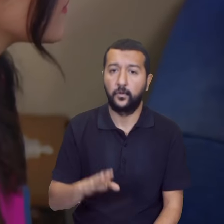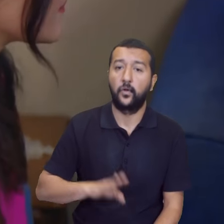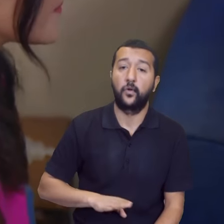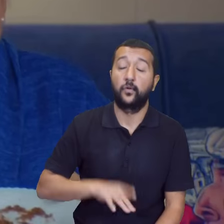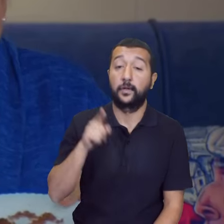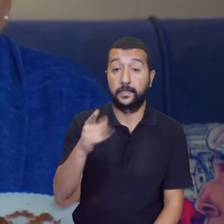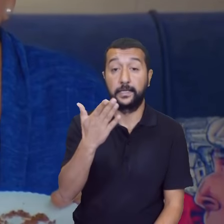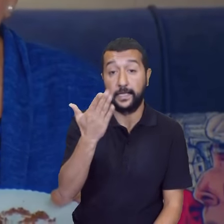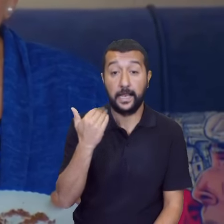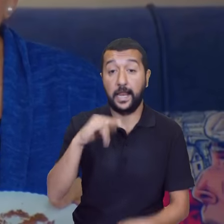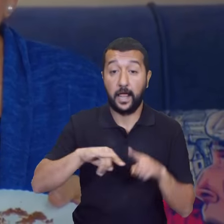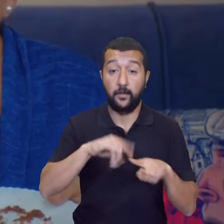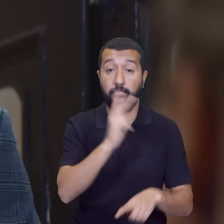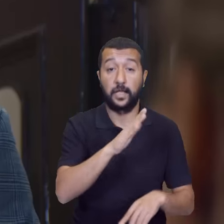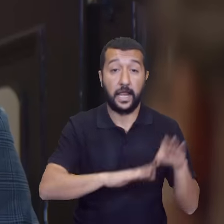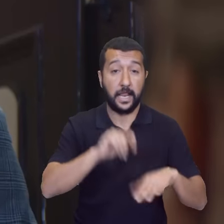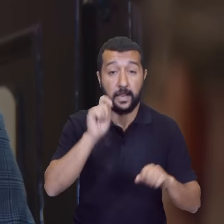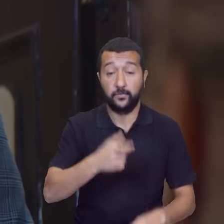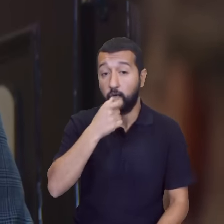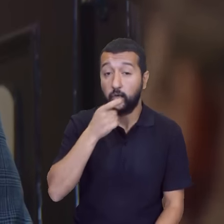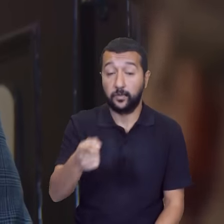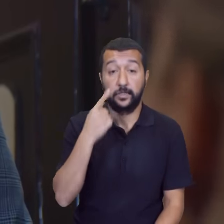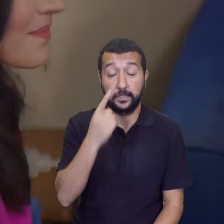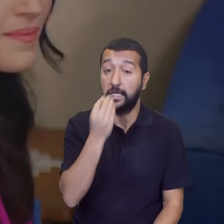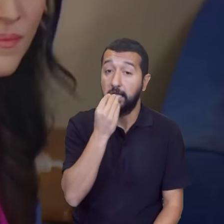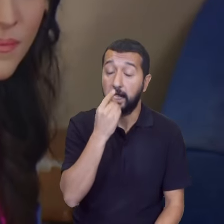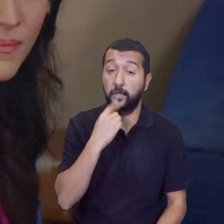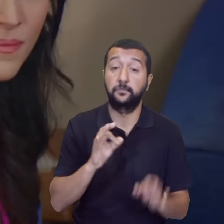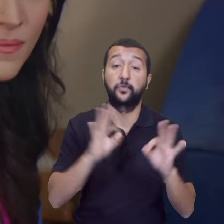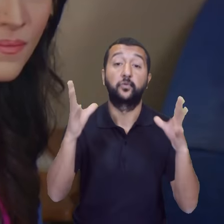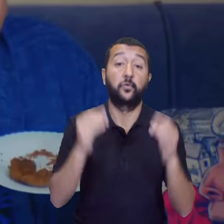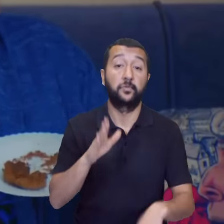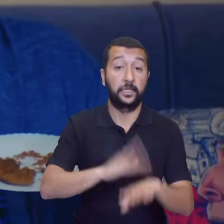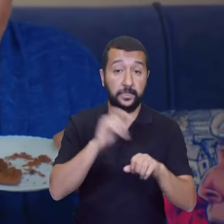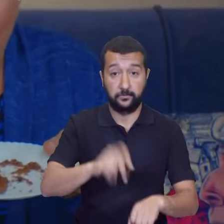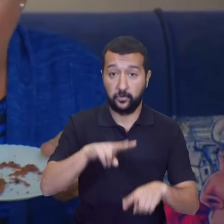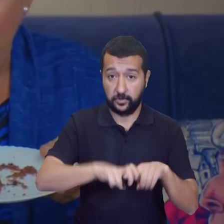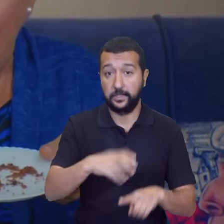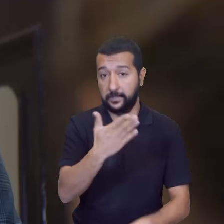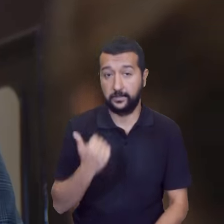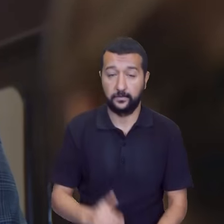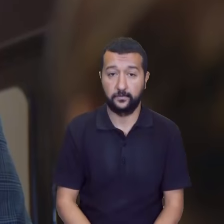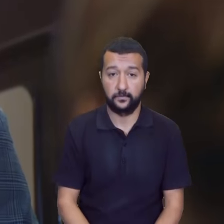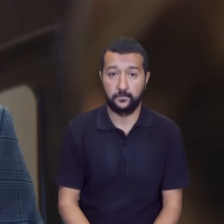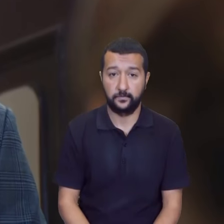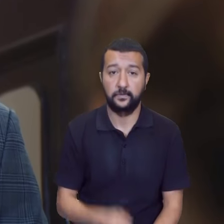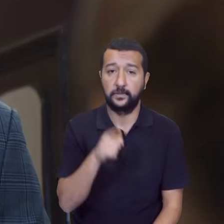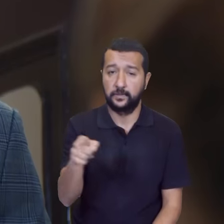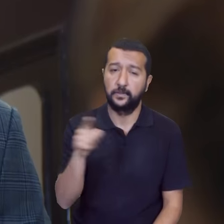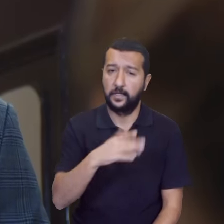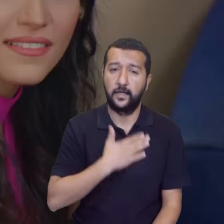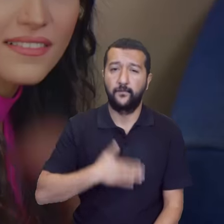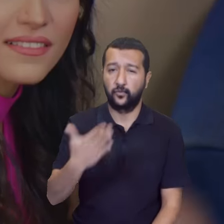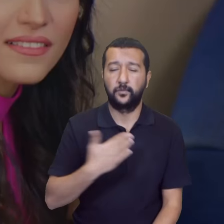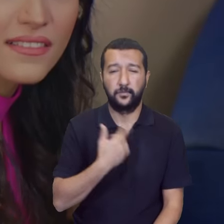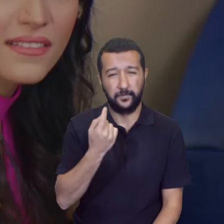Olur. Gel. Halinin yaptığı kurabiyelerden ye. Muhteşem yapmış. Gel otur yazma gel. Size afiyet olsun.